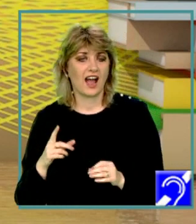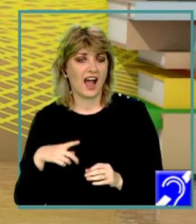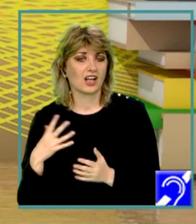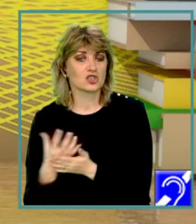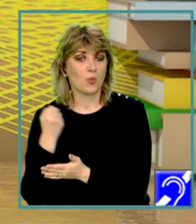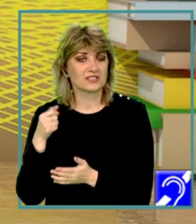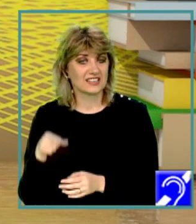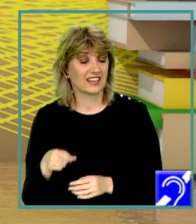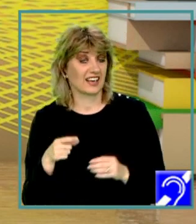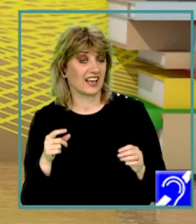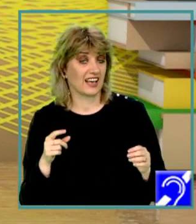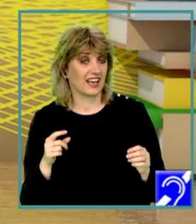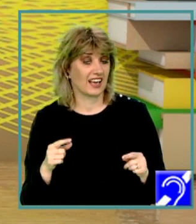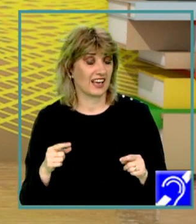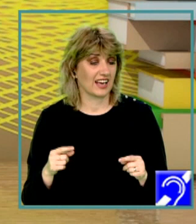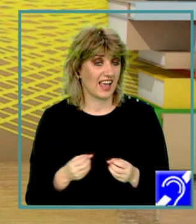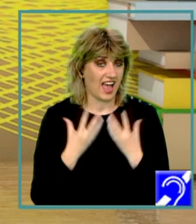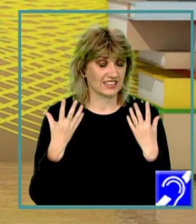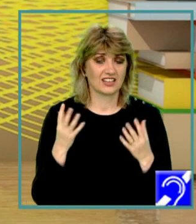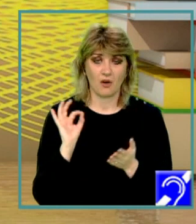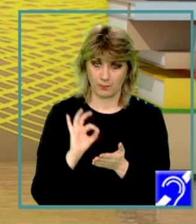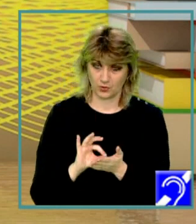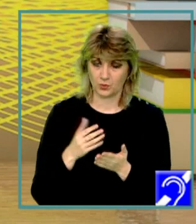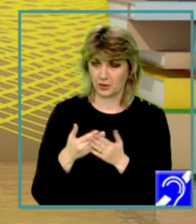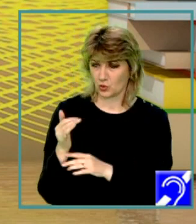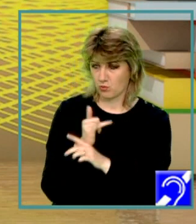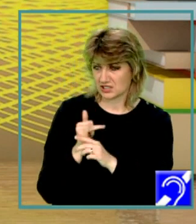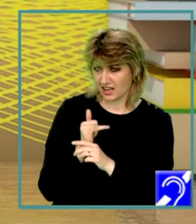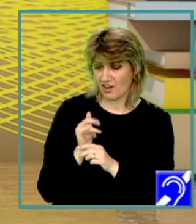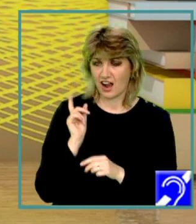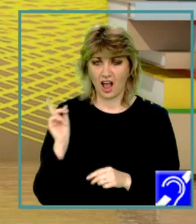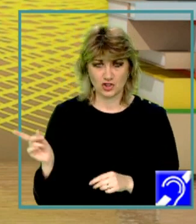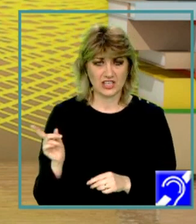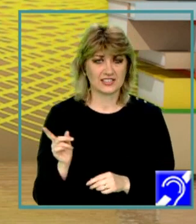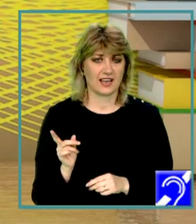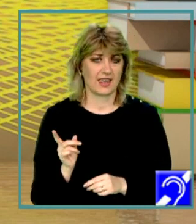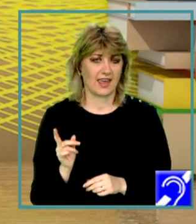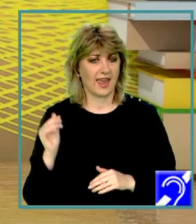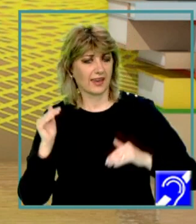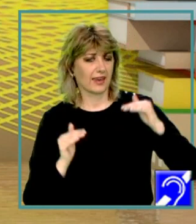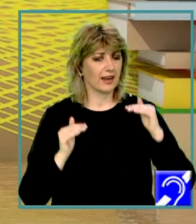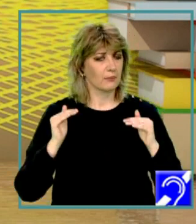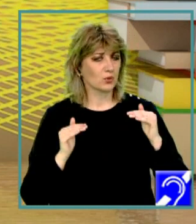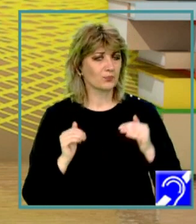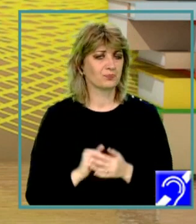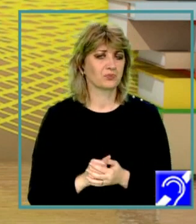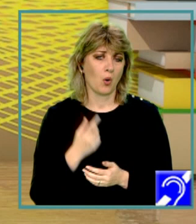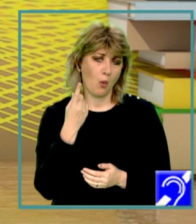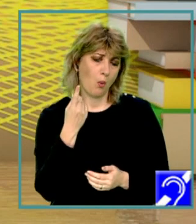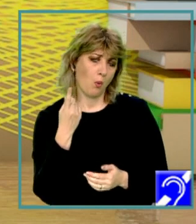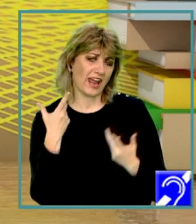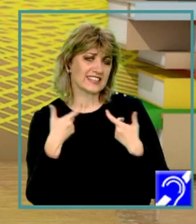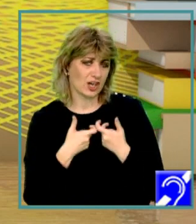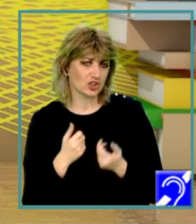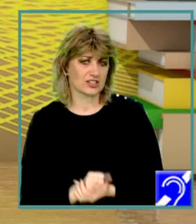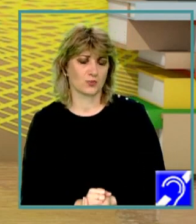se obțin din reacție vă propun Pentru observarea acestui echilibru sau o aplicație